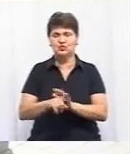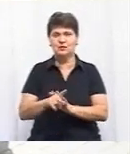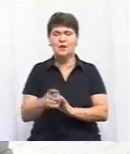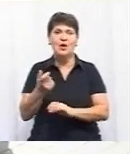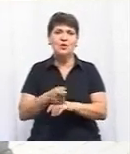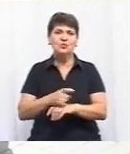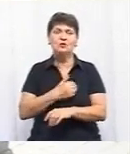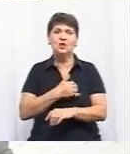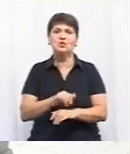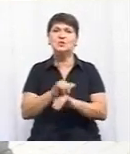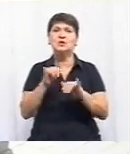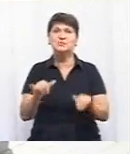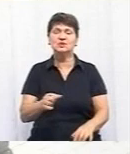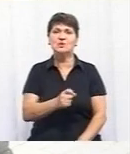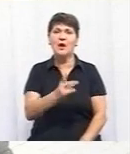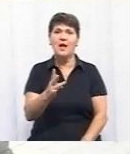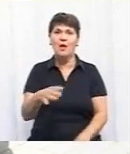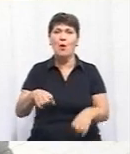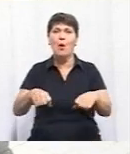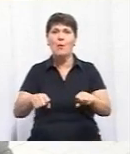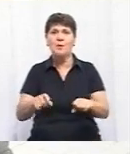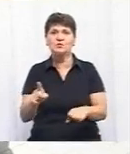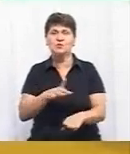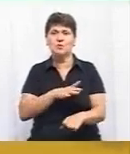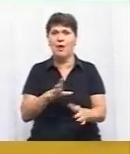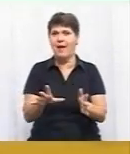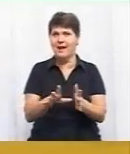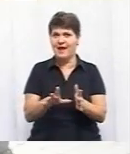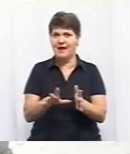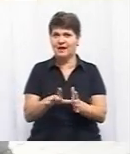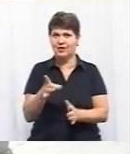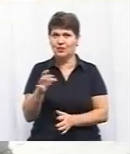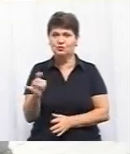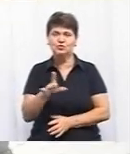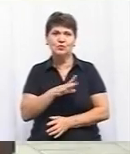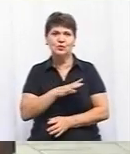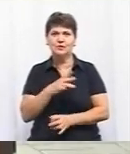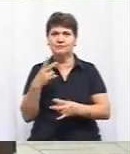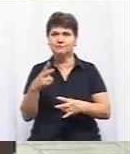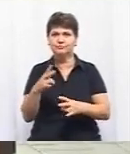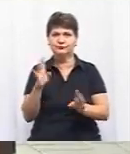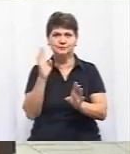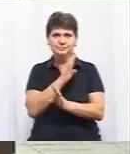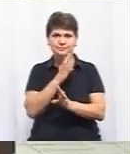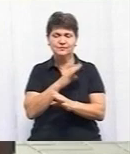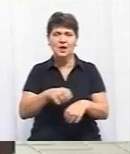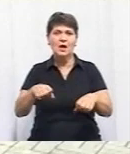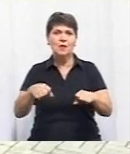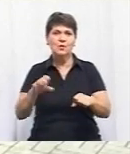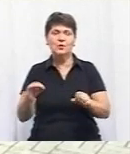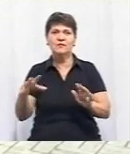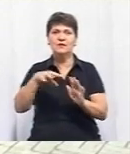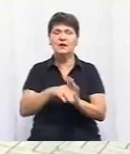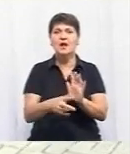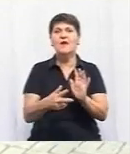хочемо збільшити кількість екомобілів і щоб вони насправді були електромобілі, щоб ми ще не шкодили повітря. Мотоцикл може вмістити до